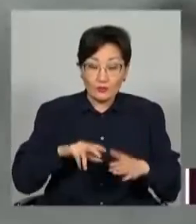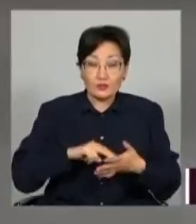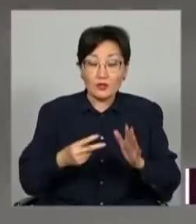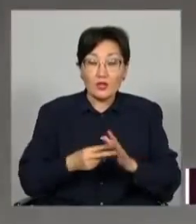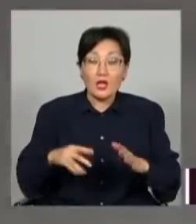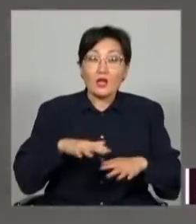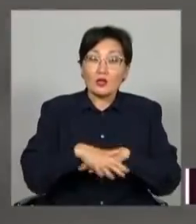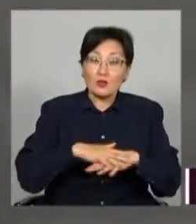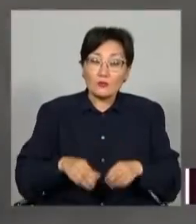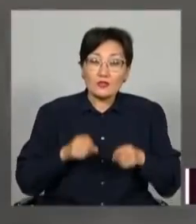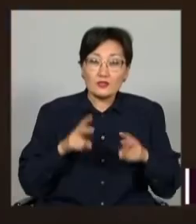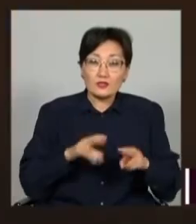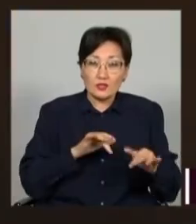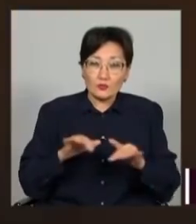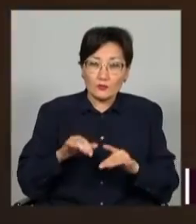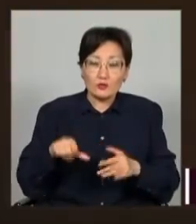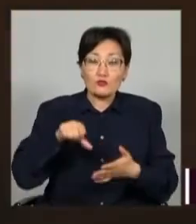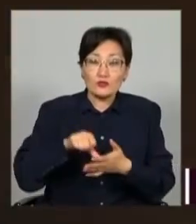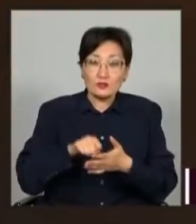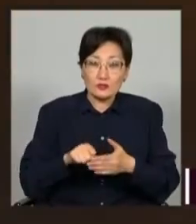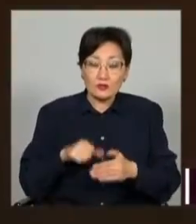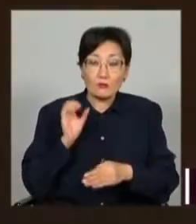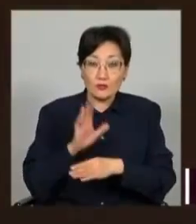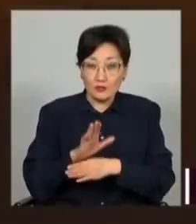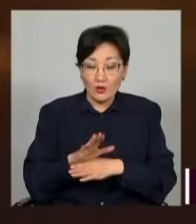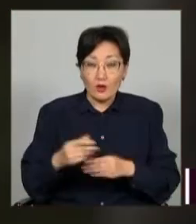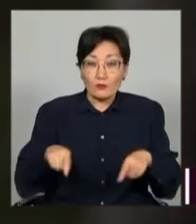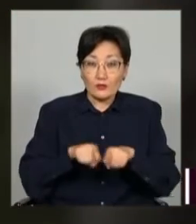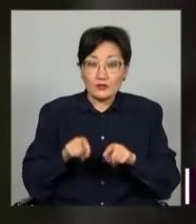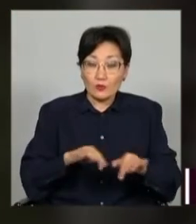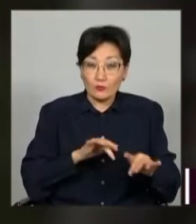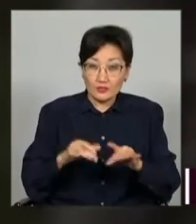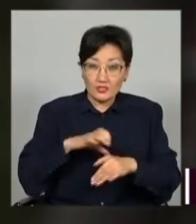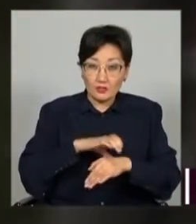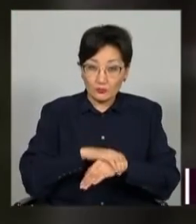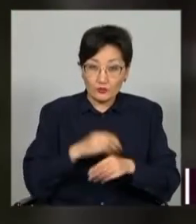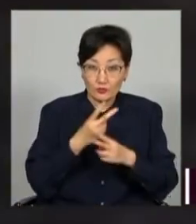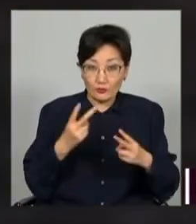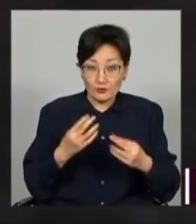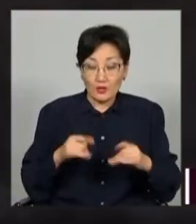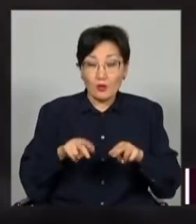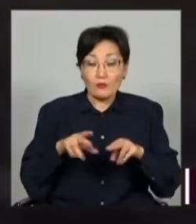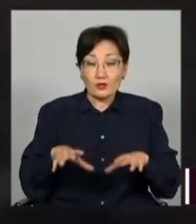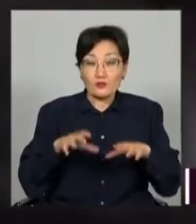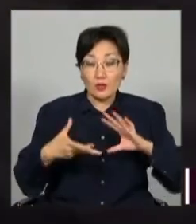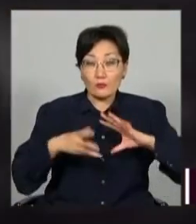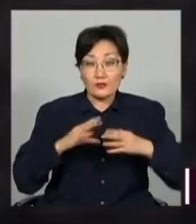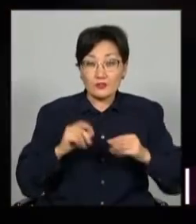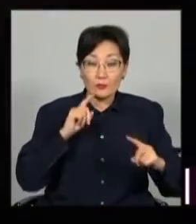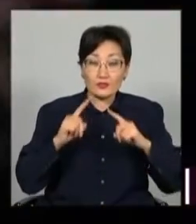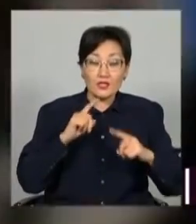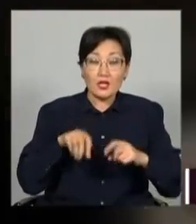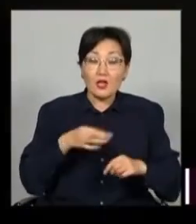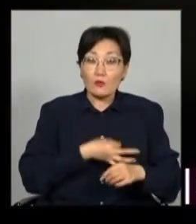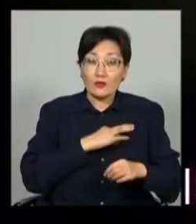араңдатып, қылмыстық істерге итермелеген. Осылайша билікті күшпен тартып алу әрекеттері де анық байқалыпты. Парламент мәжілісінің жалпы отырысына қатысқан